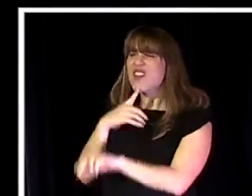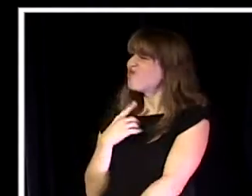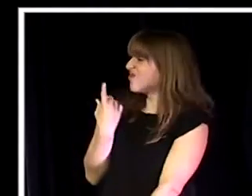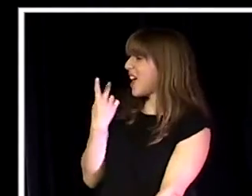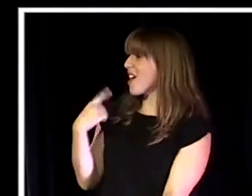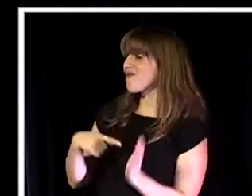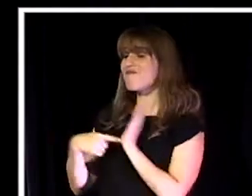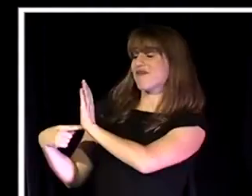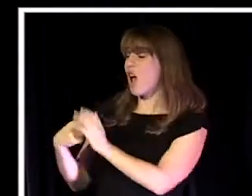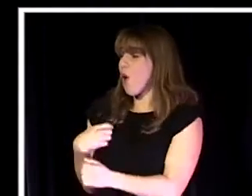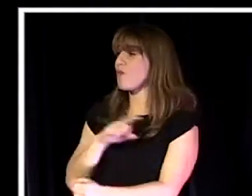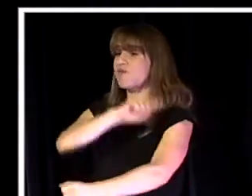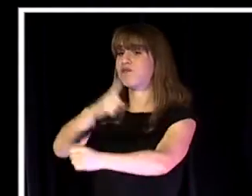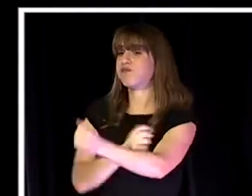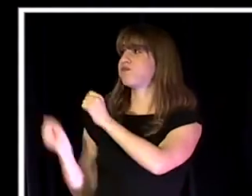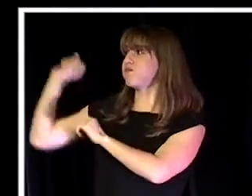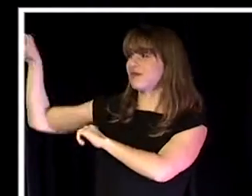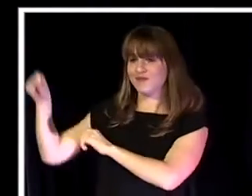να δείξει ότι είναι πιο δυνατός.